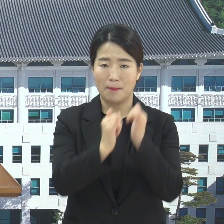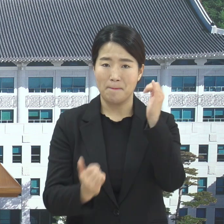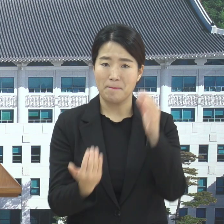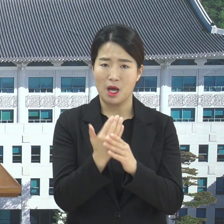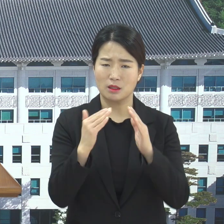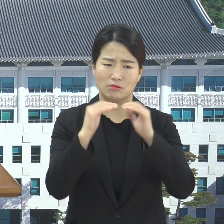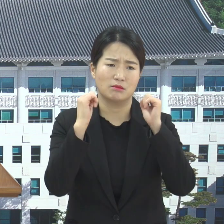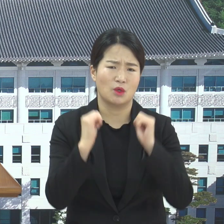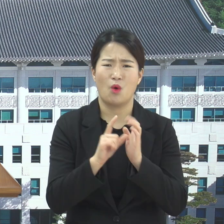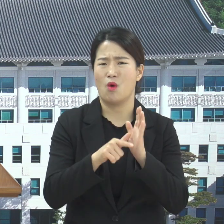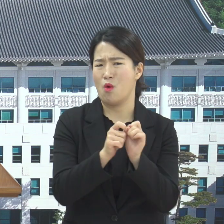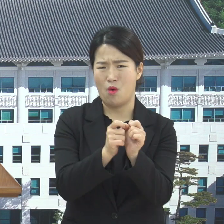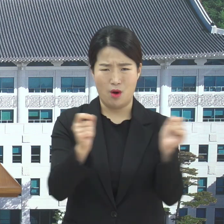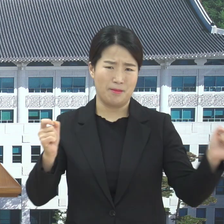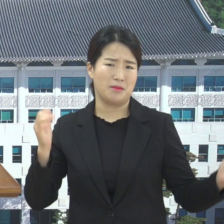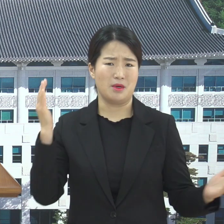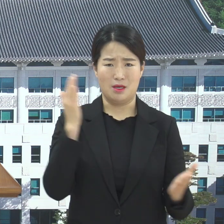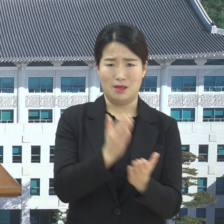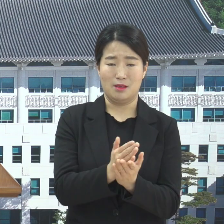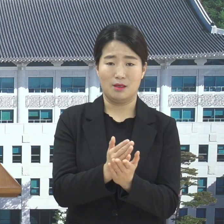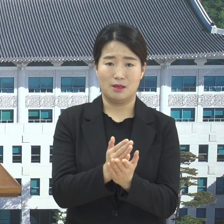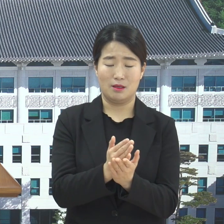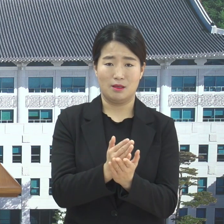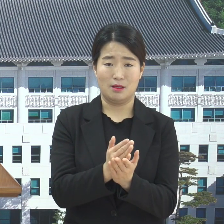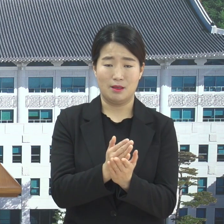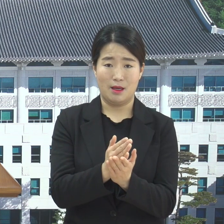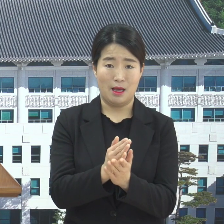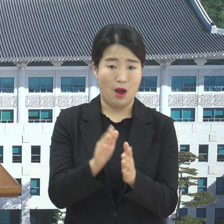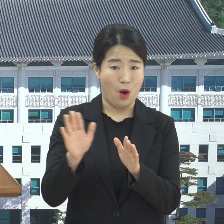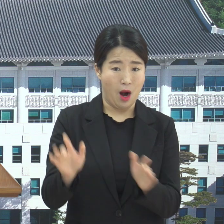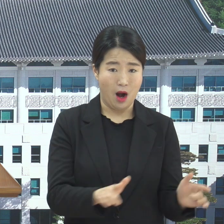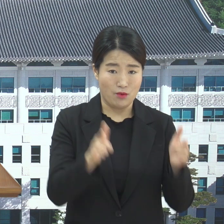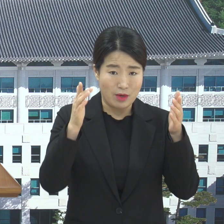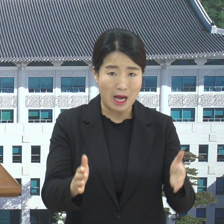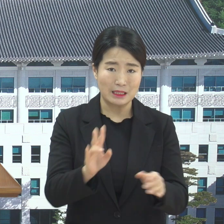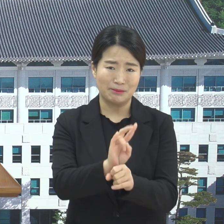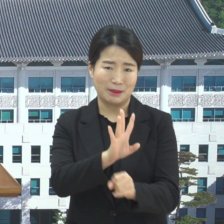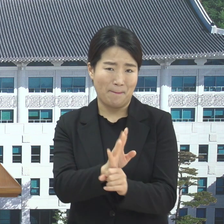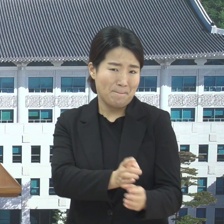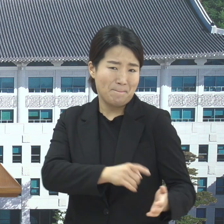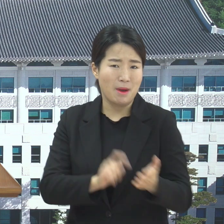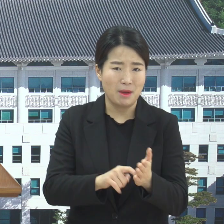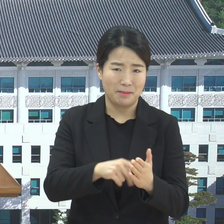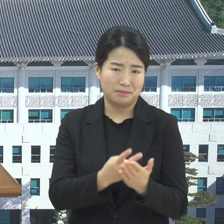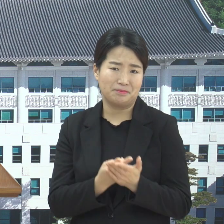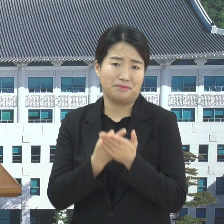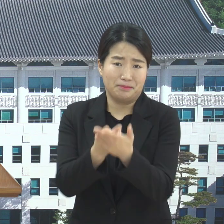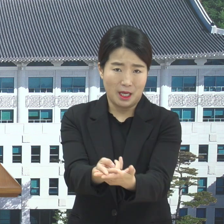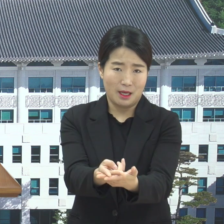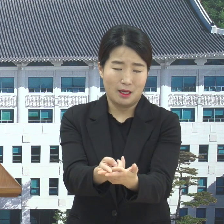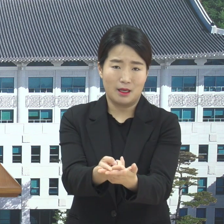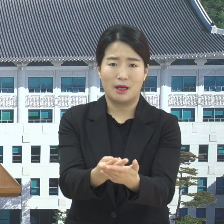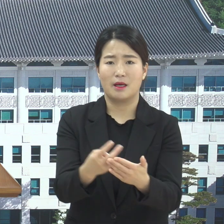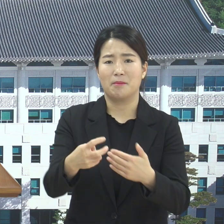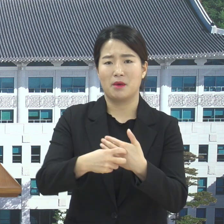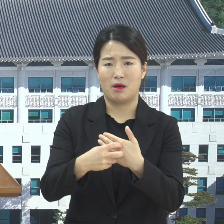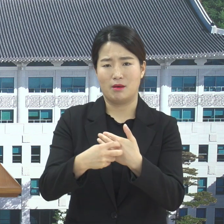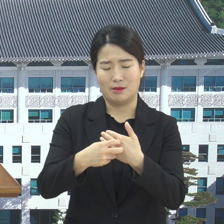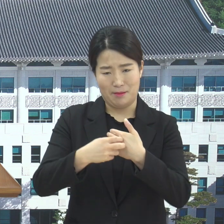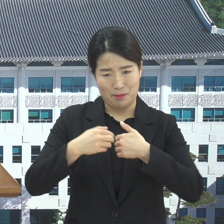자택 대기가 길어지니 일 없이 24시간 이내에 신속하게 이송하고 의료